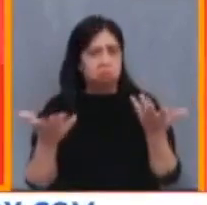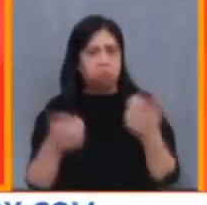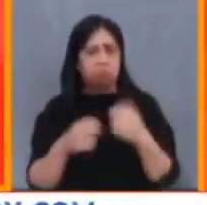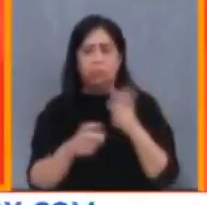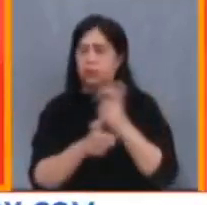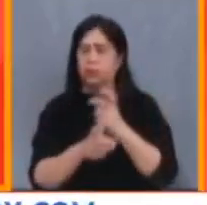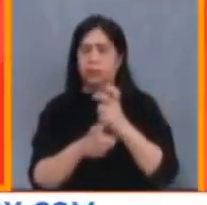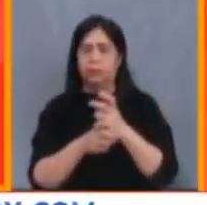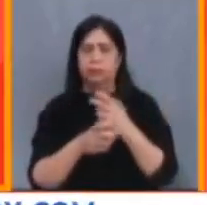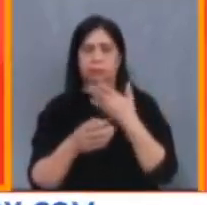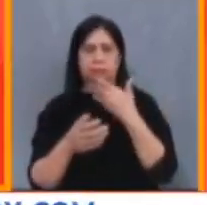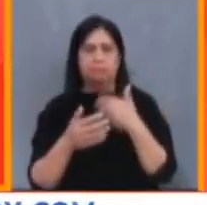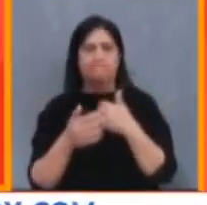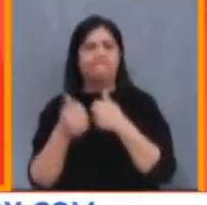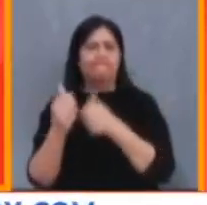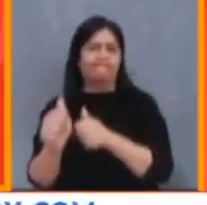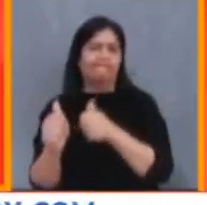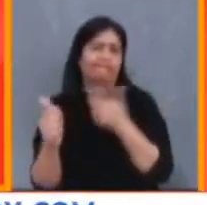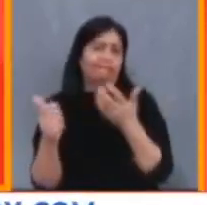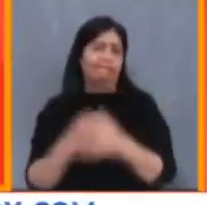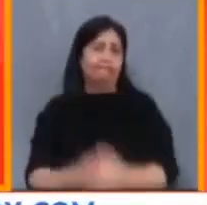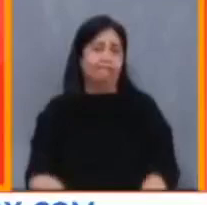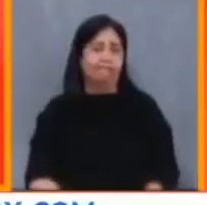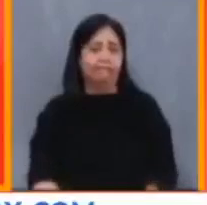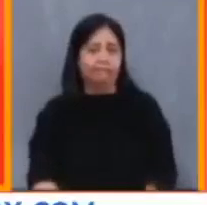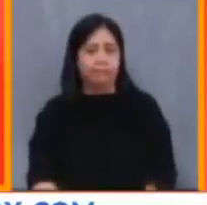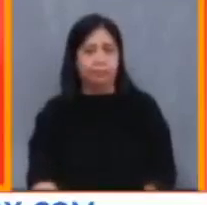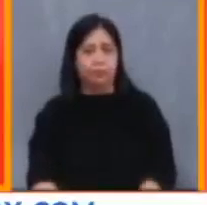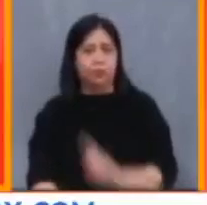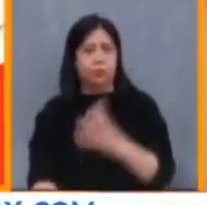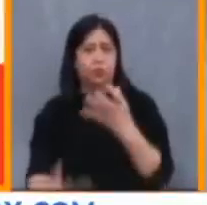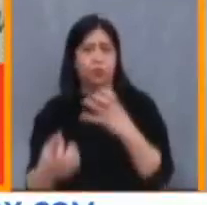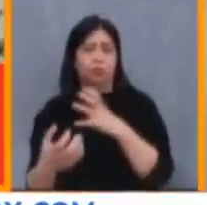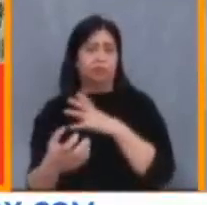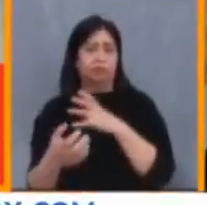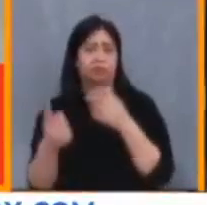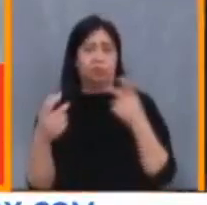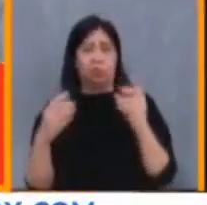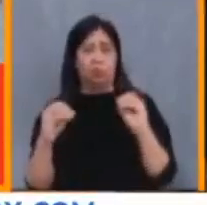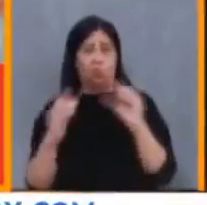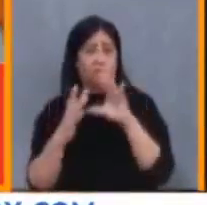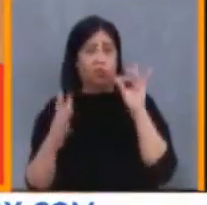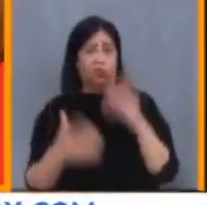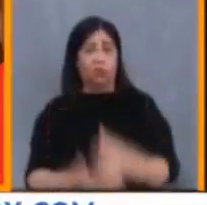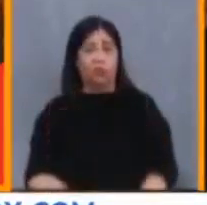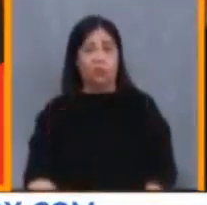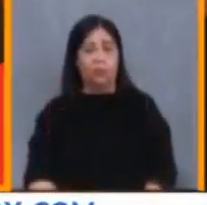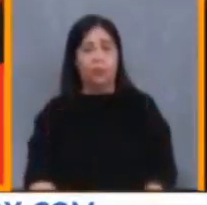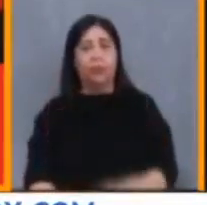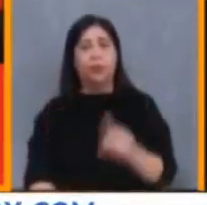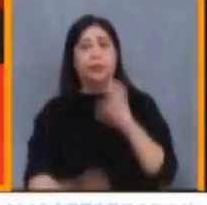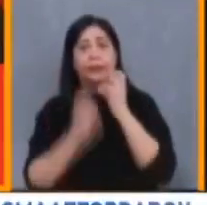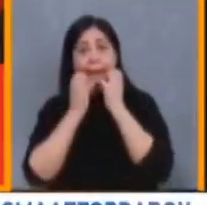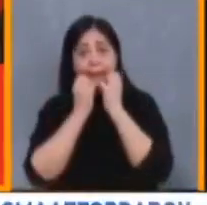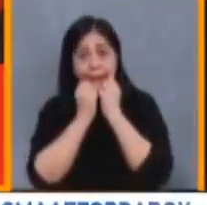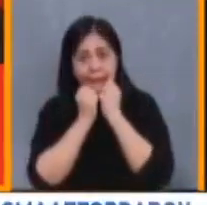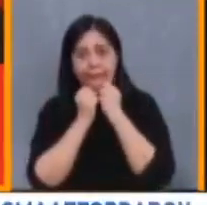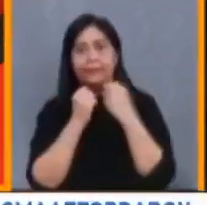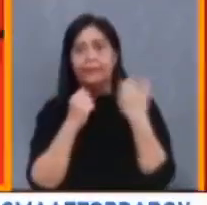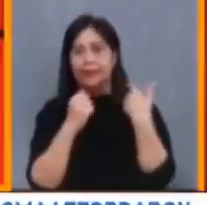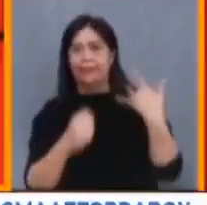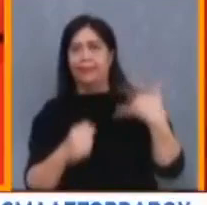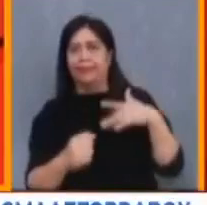yung gusto nila, yun ang gagawin natin. Para makatipid, may diskarte ang driver na si